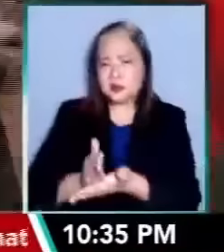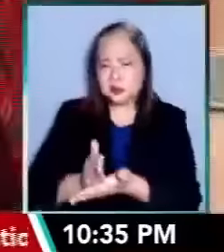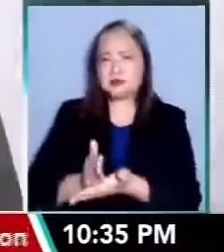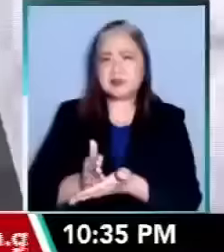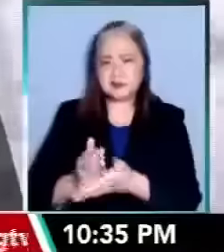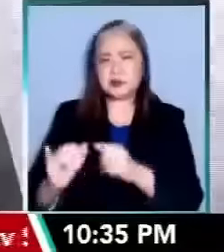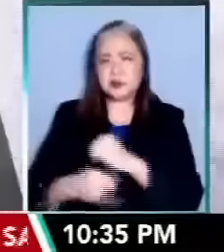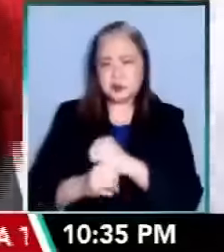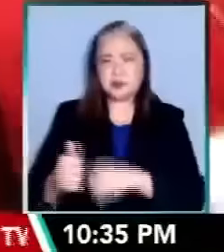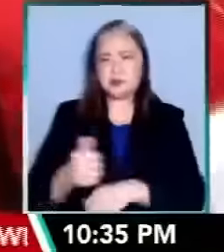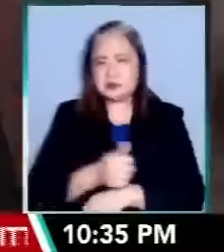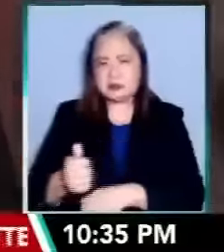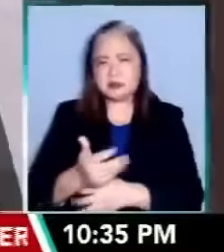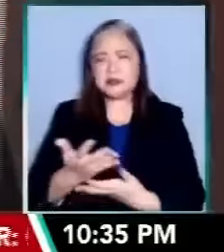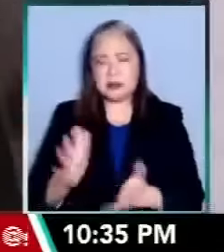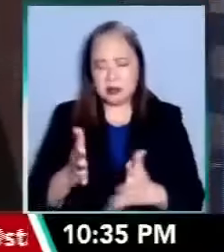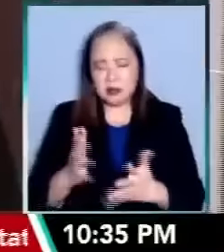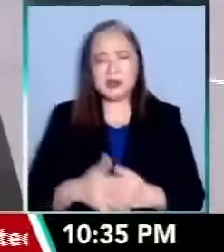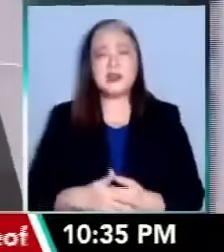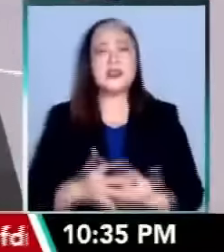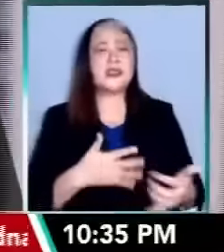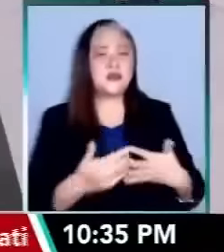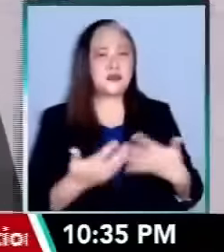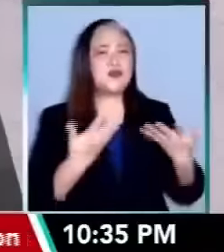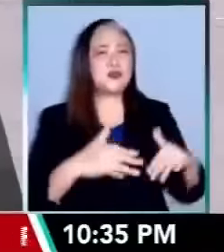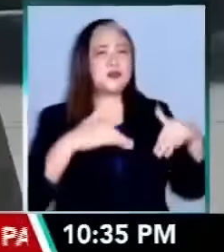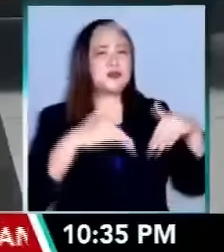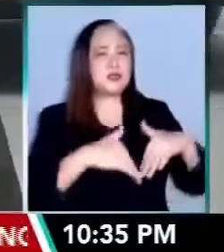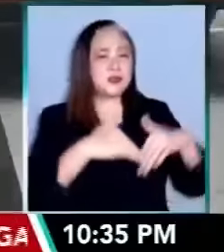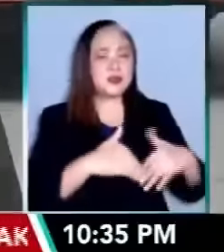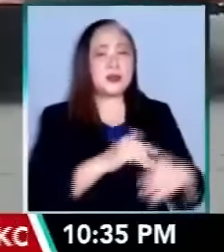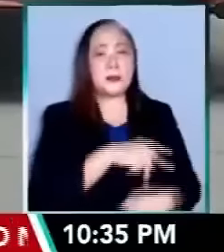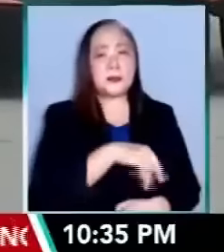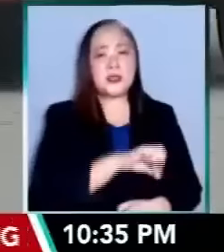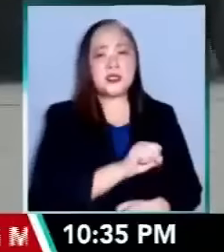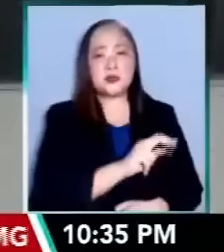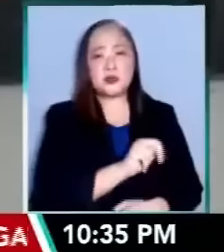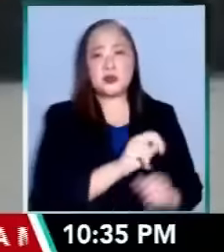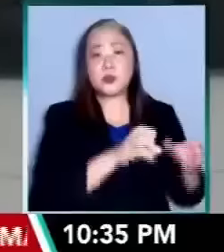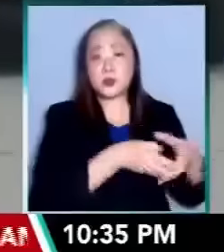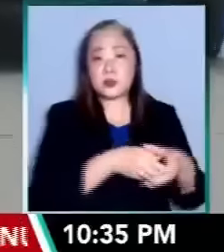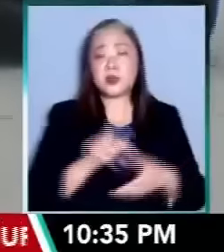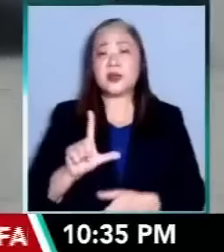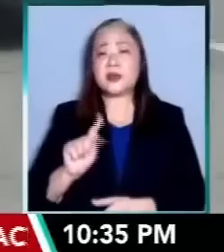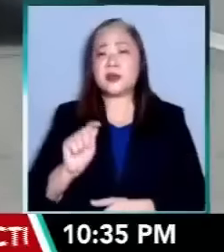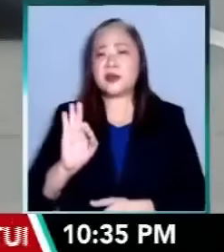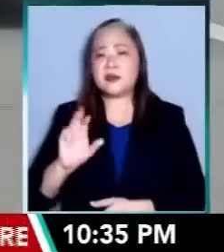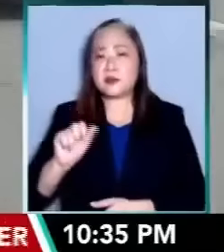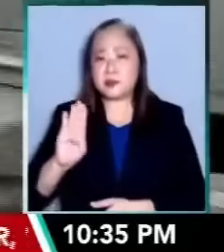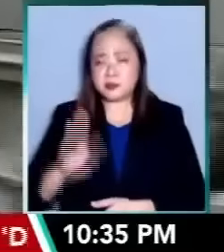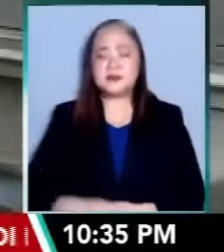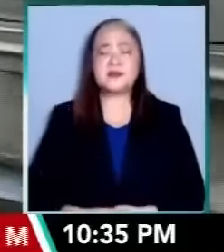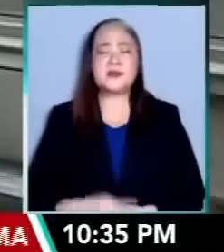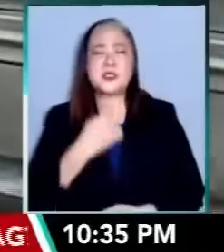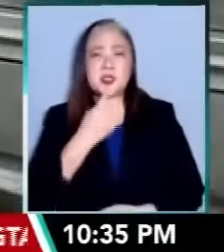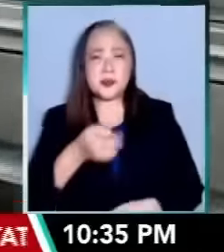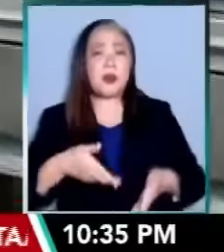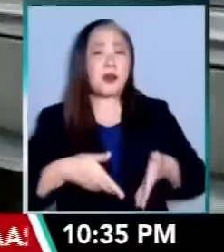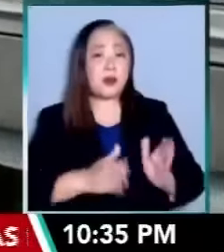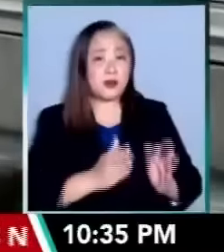piston at LTFRB kanina. Kabilang sa mga hiling ng piston na pinagbigyan ang pagbiyahe ng mga rehabilitated traditional